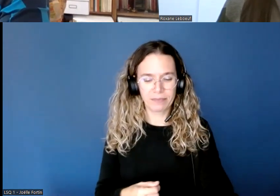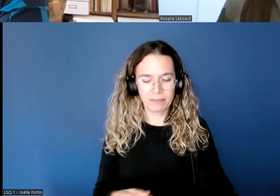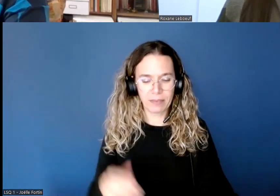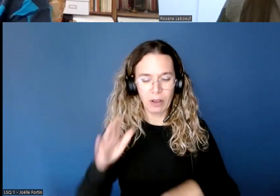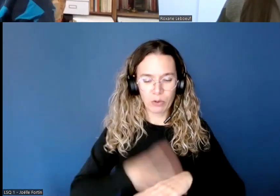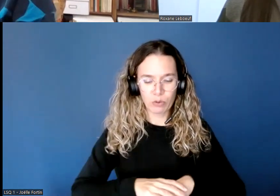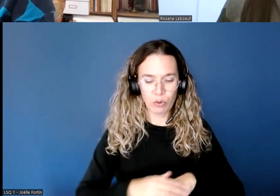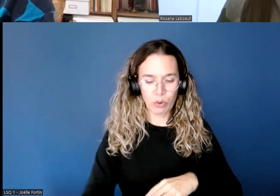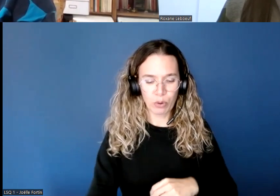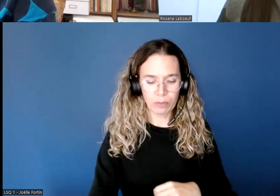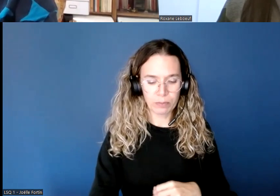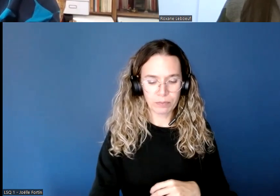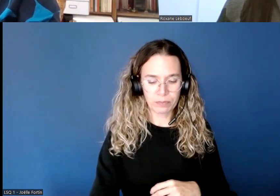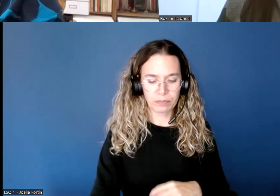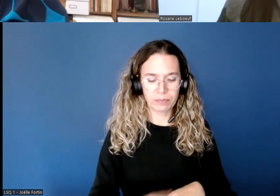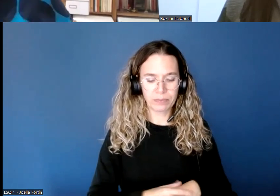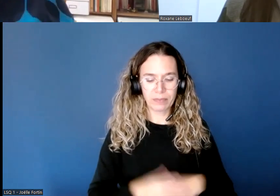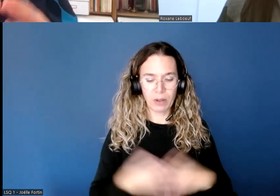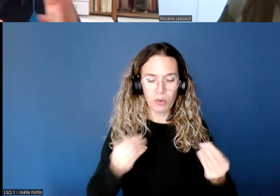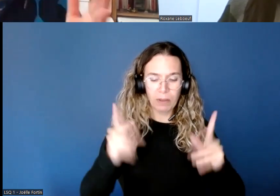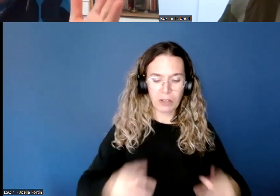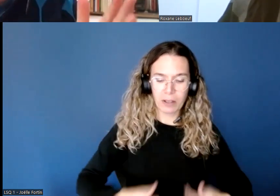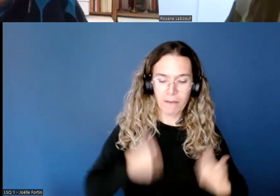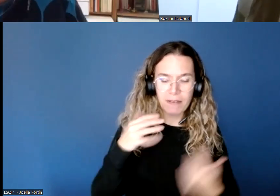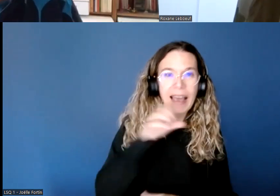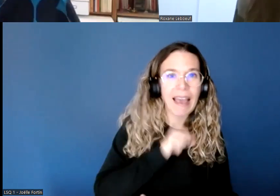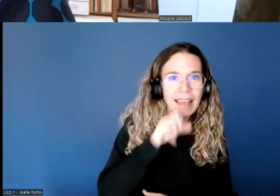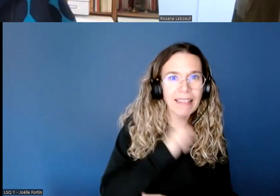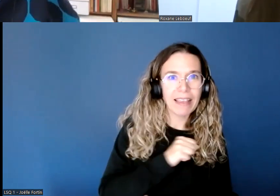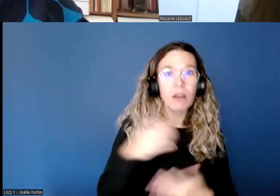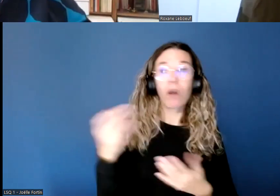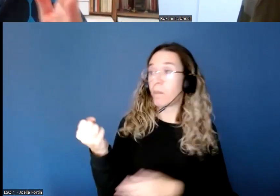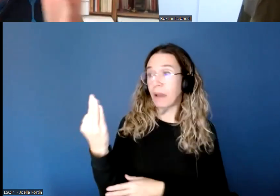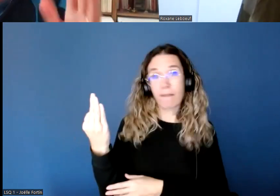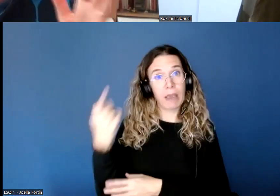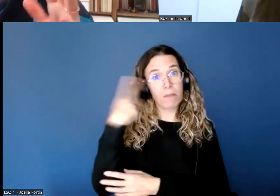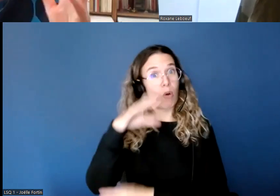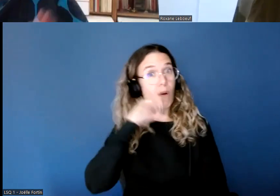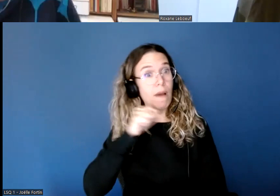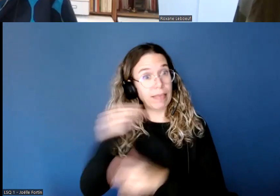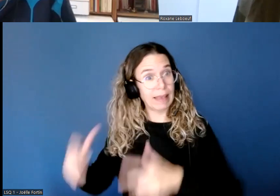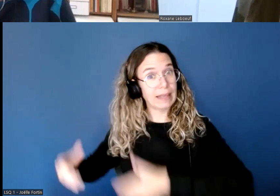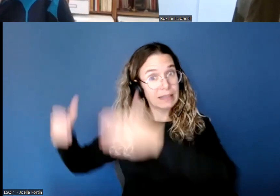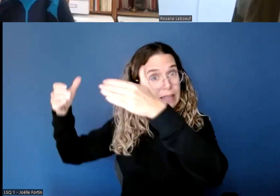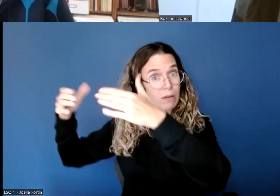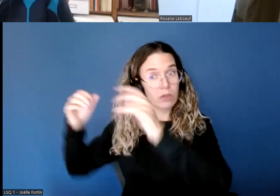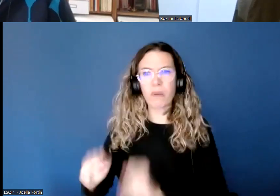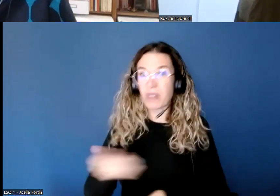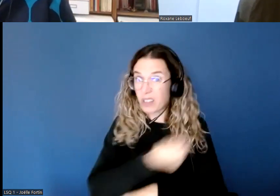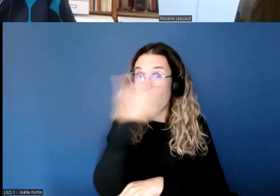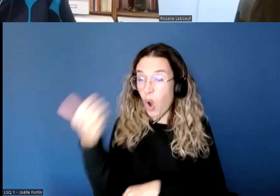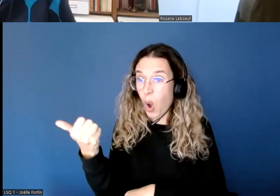sur ces endroits où vivent des aînés. Souvent, ce sont des résidences privées pour aînés. On va voir tout à l'heure que ça peut être un peu plus large que